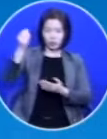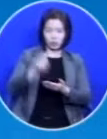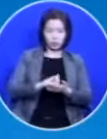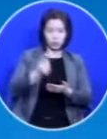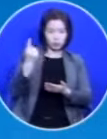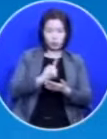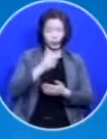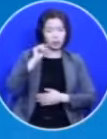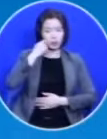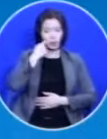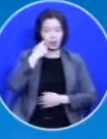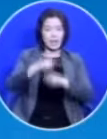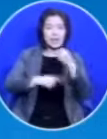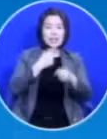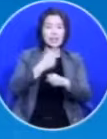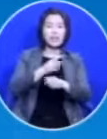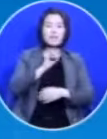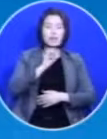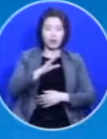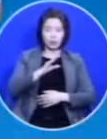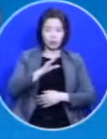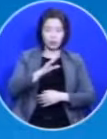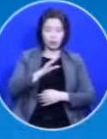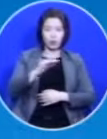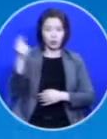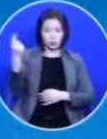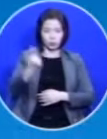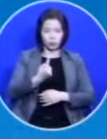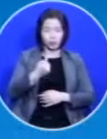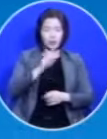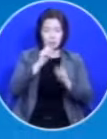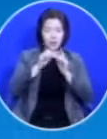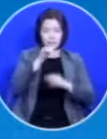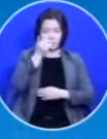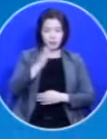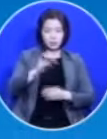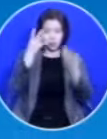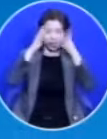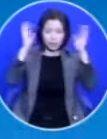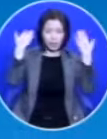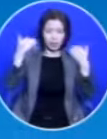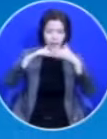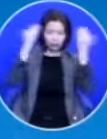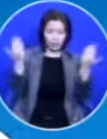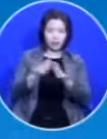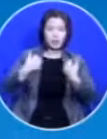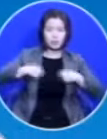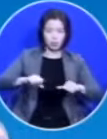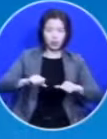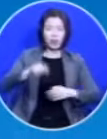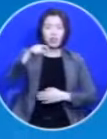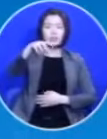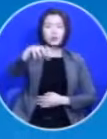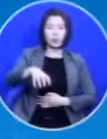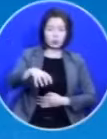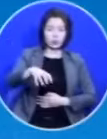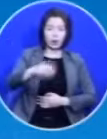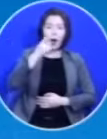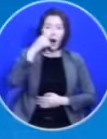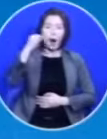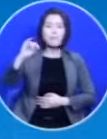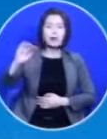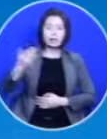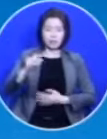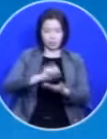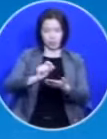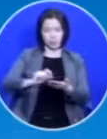하고 오겠다고 했지만 대학 다 포기하고 거기서 그 아이들의 엄마가 되어서 쓴 거예요